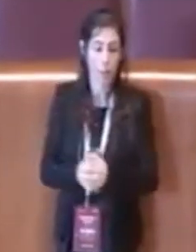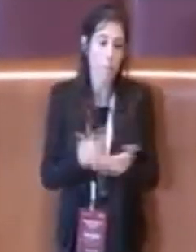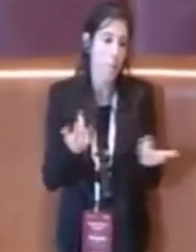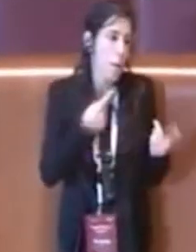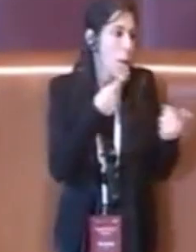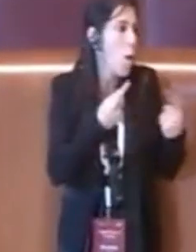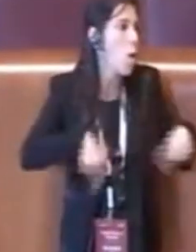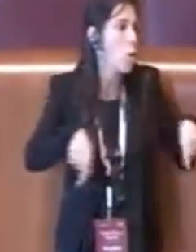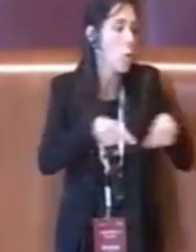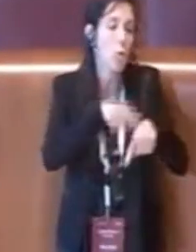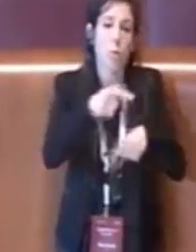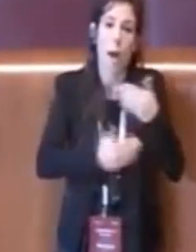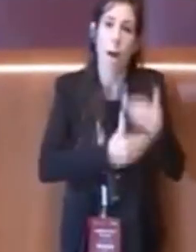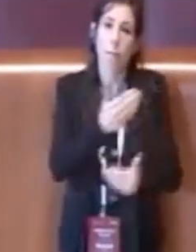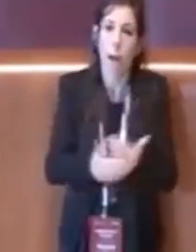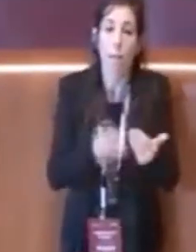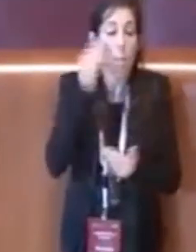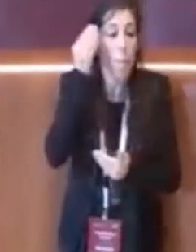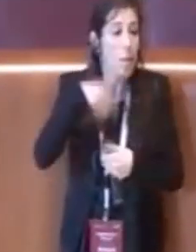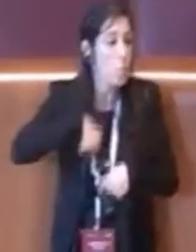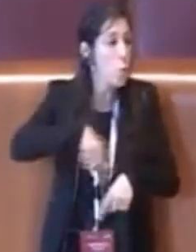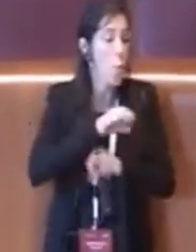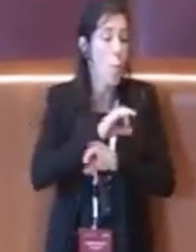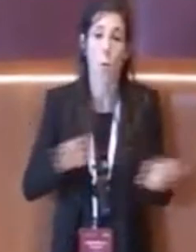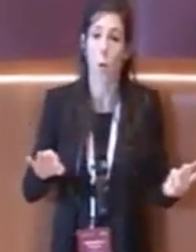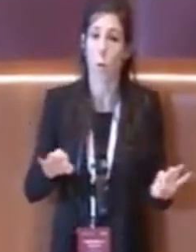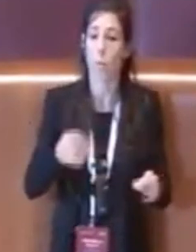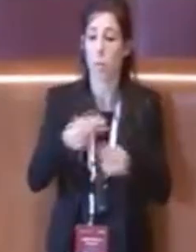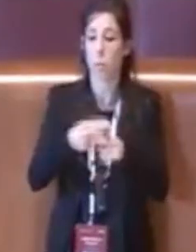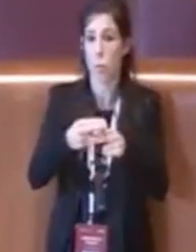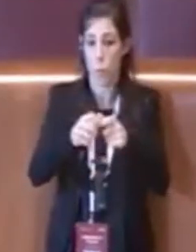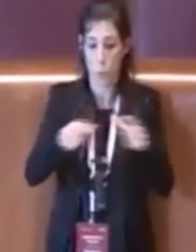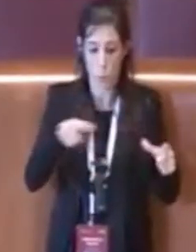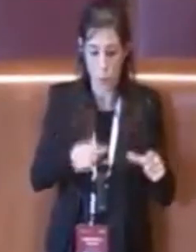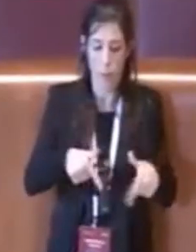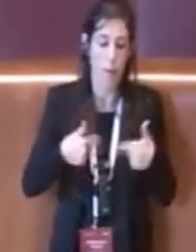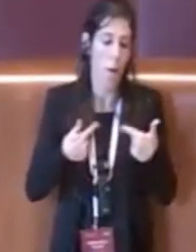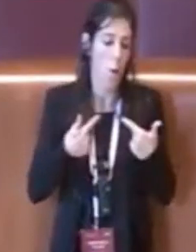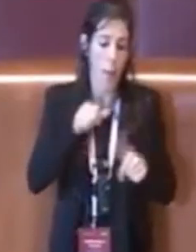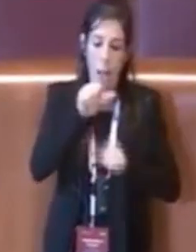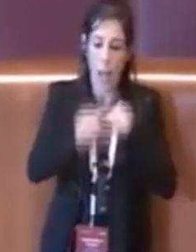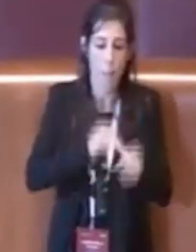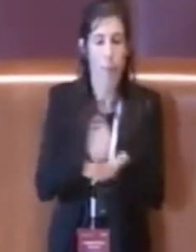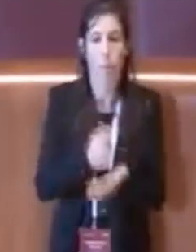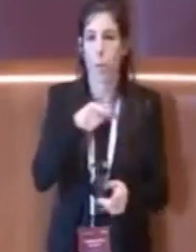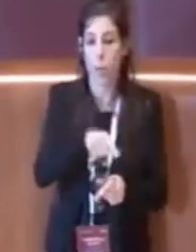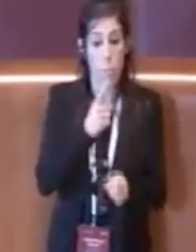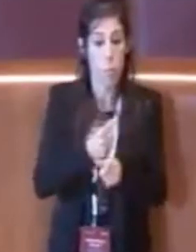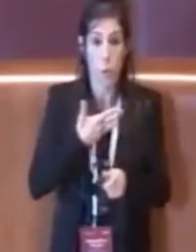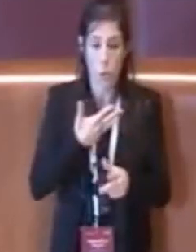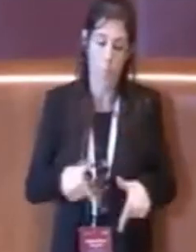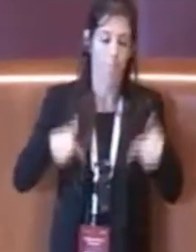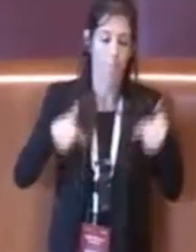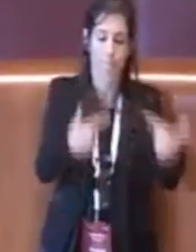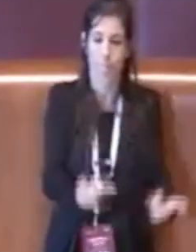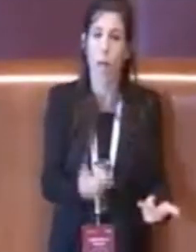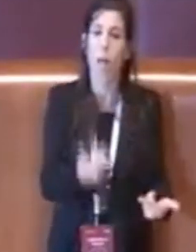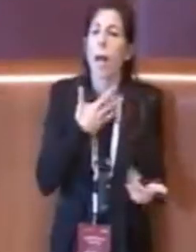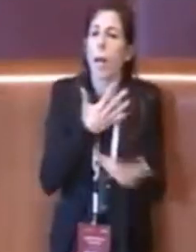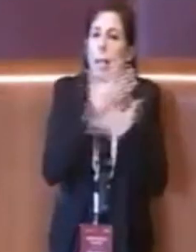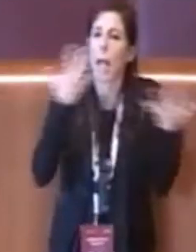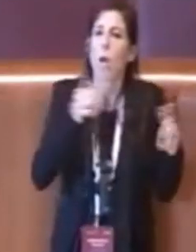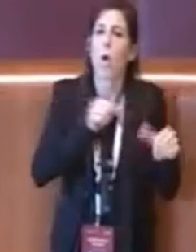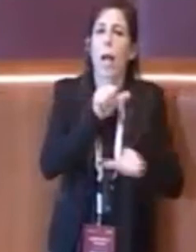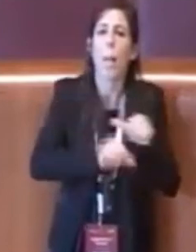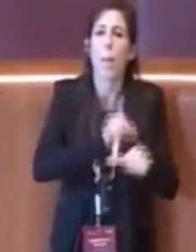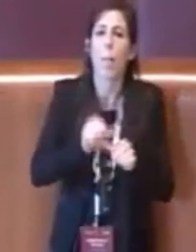che siamo fermamente pronti per dare alla città quei cambiamenti importanti di cui necessita, cambiamenti che avranno degli impatti